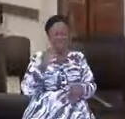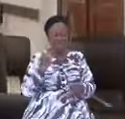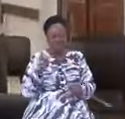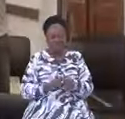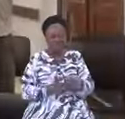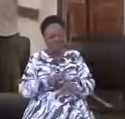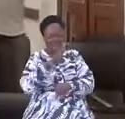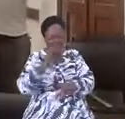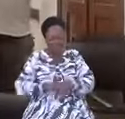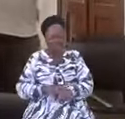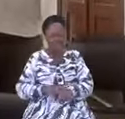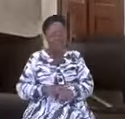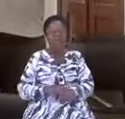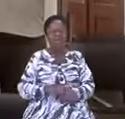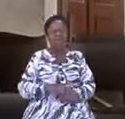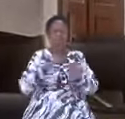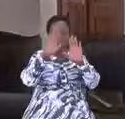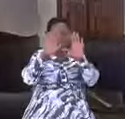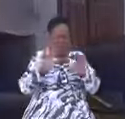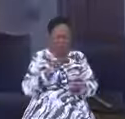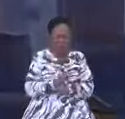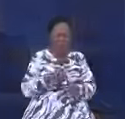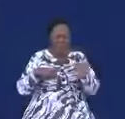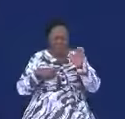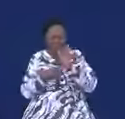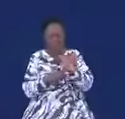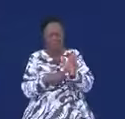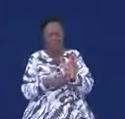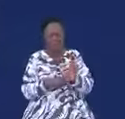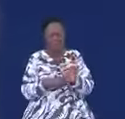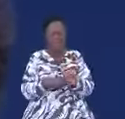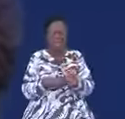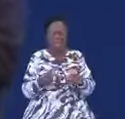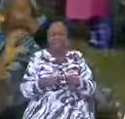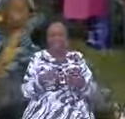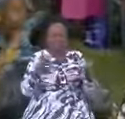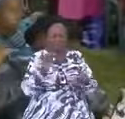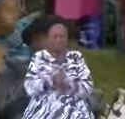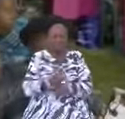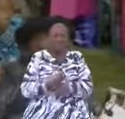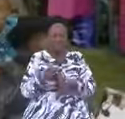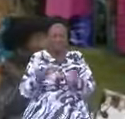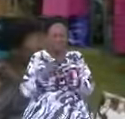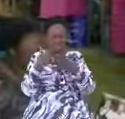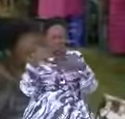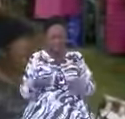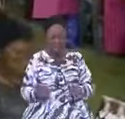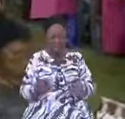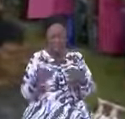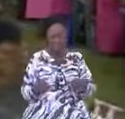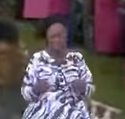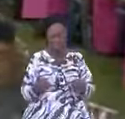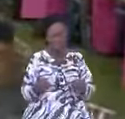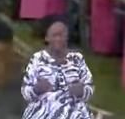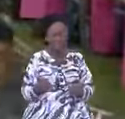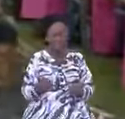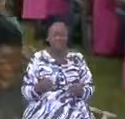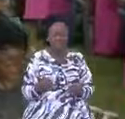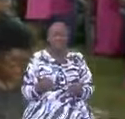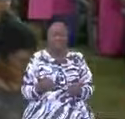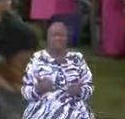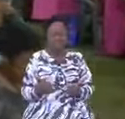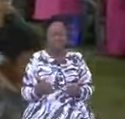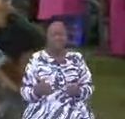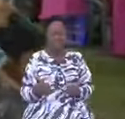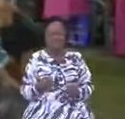manifestation accomplissement que cela sa complice et quand nous ouvrons les yeux nous ouvrons